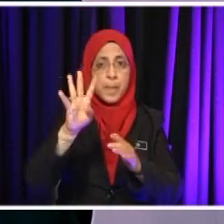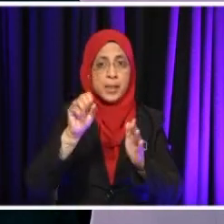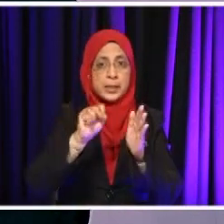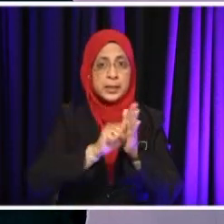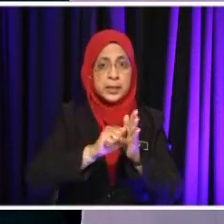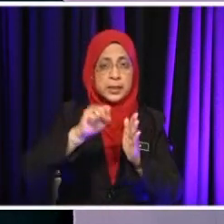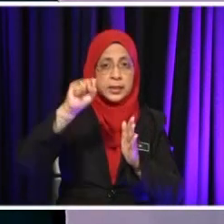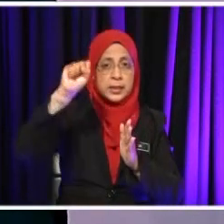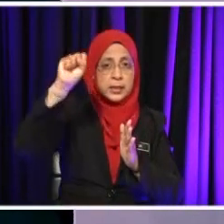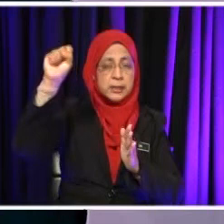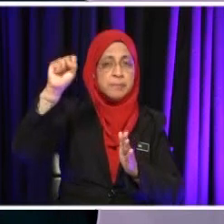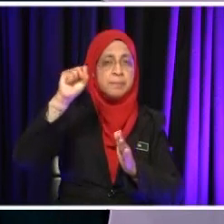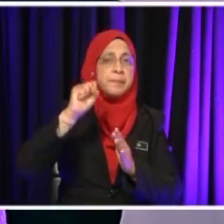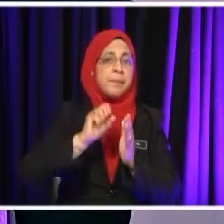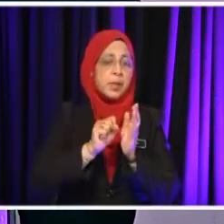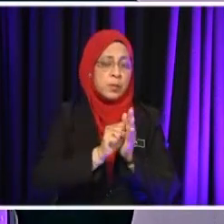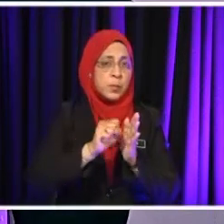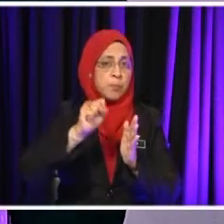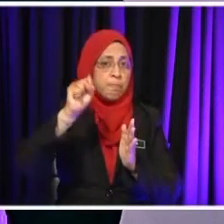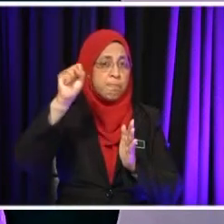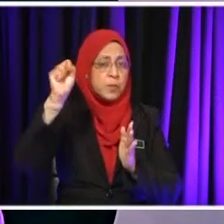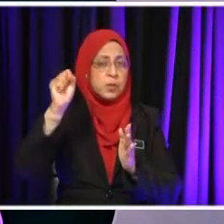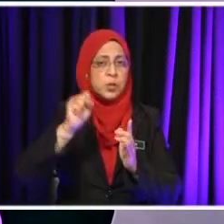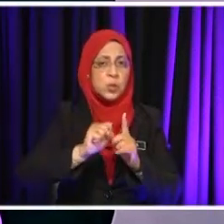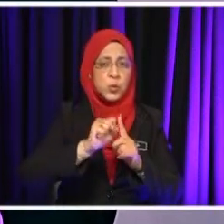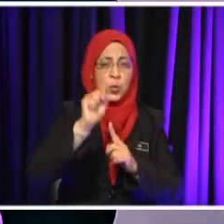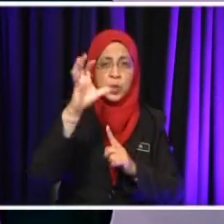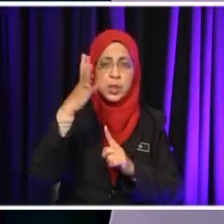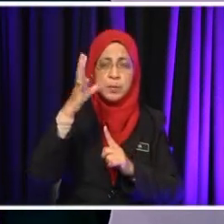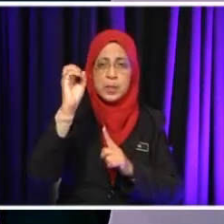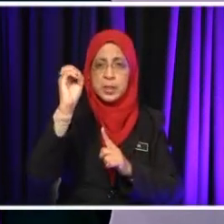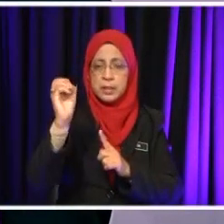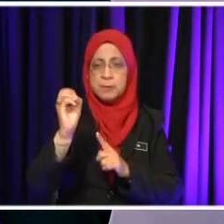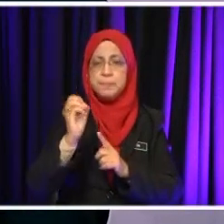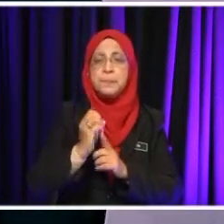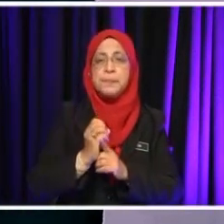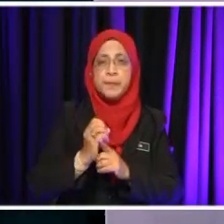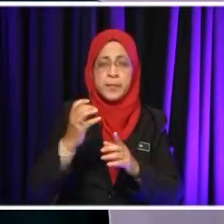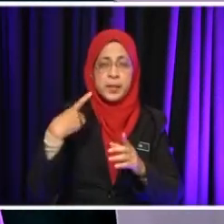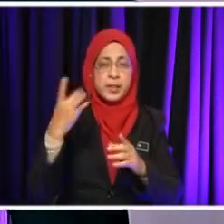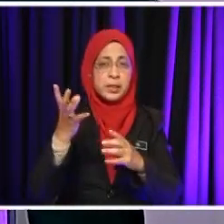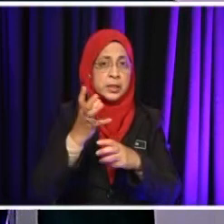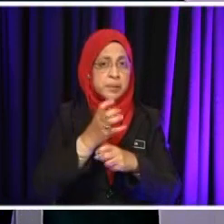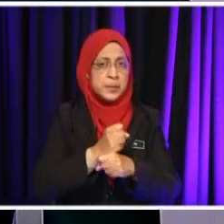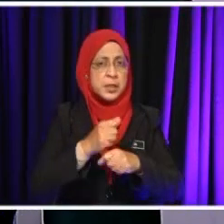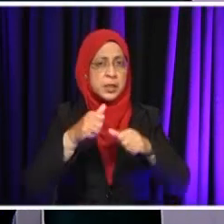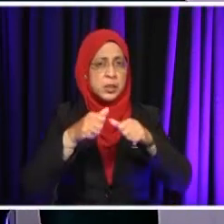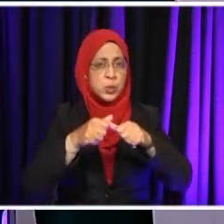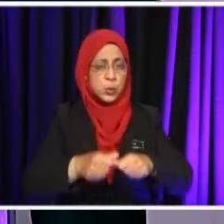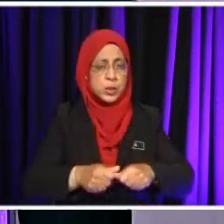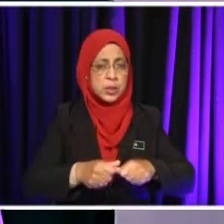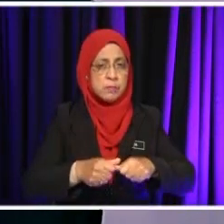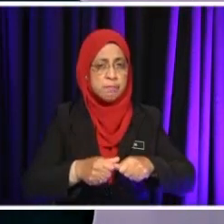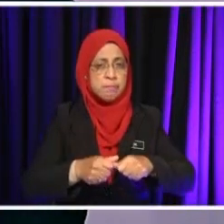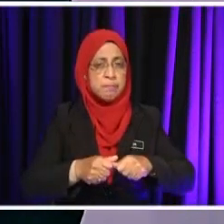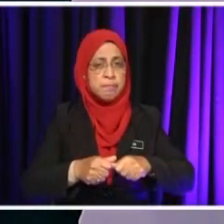sudut 15 derajat 15 derajat kita akan dapat menentukan kedudukan